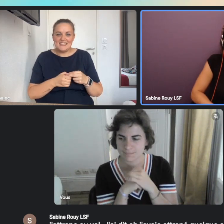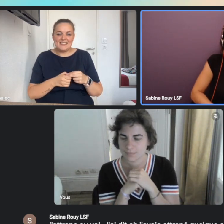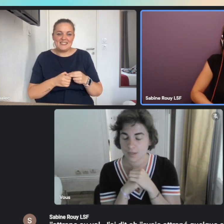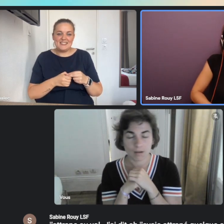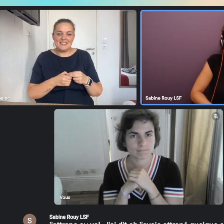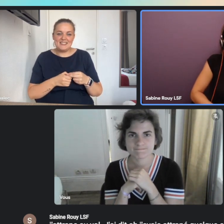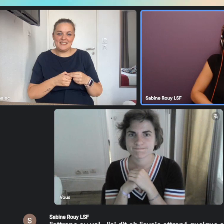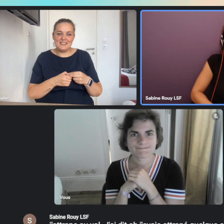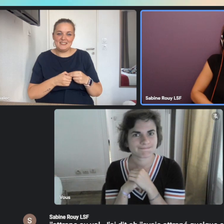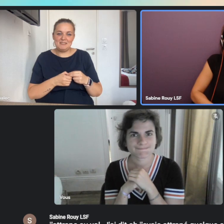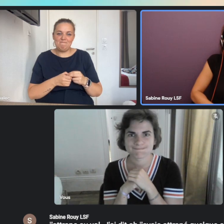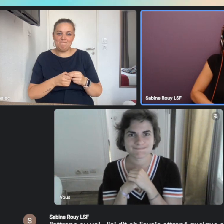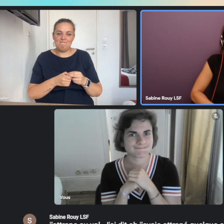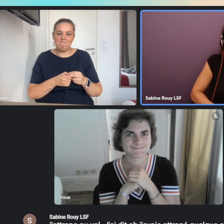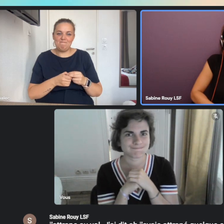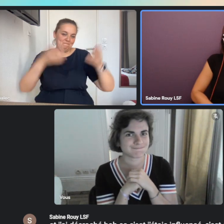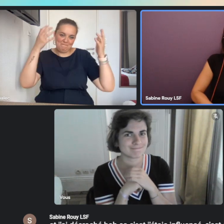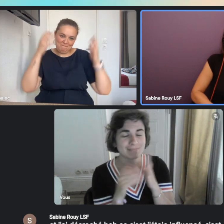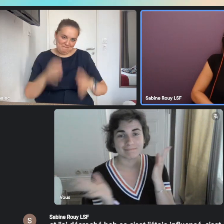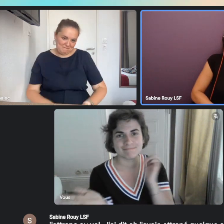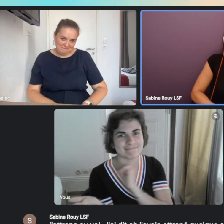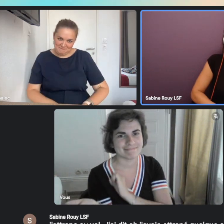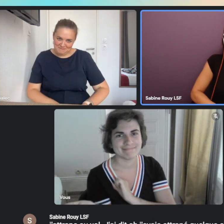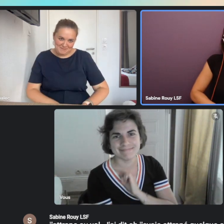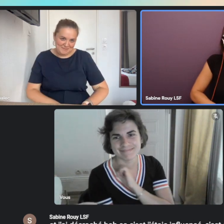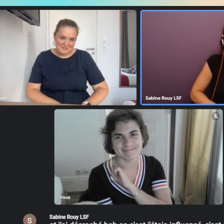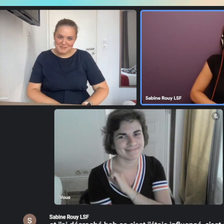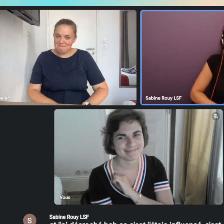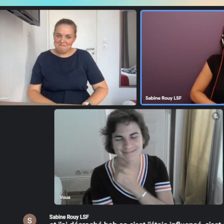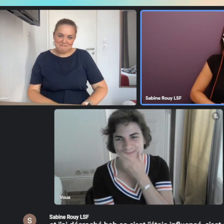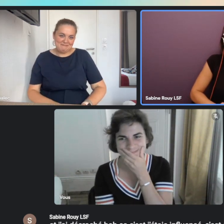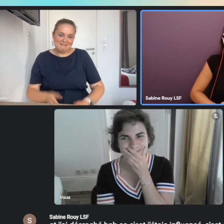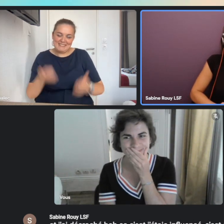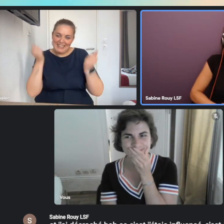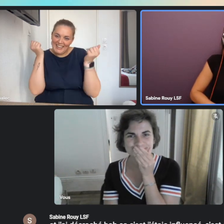le fait de pas s'écouter. Non, bon,